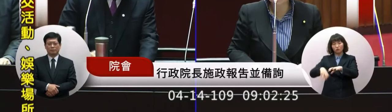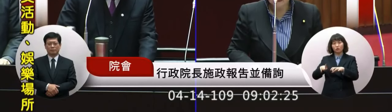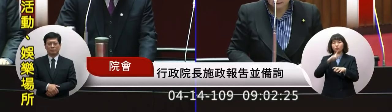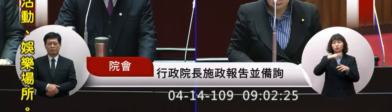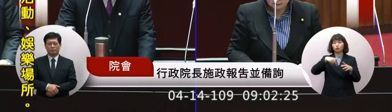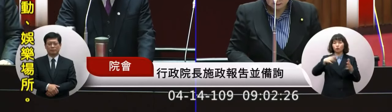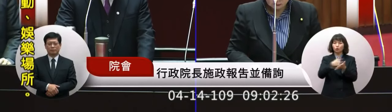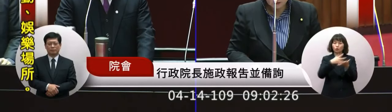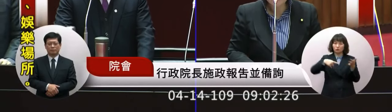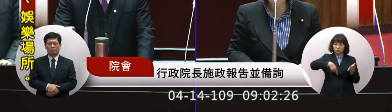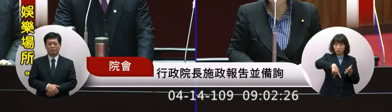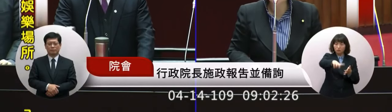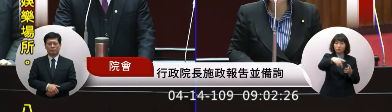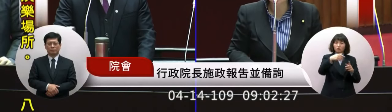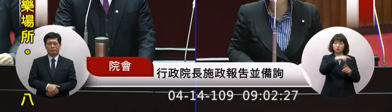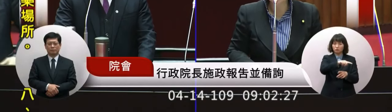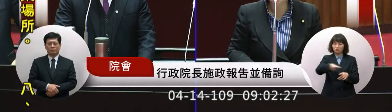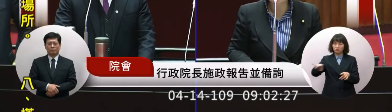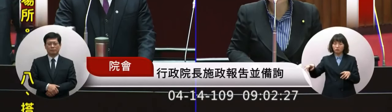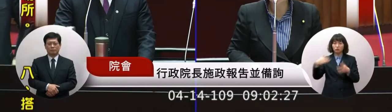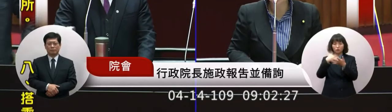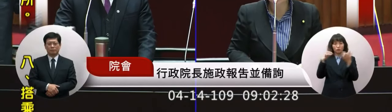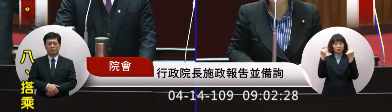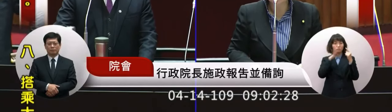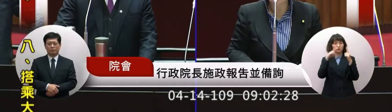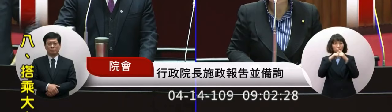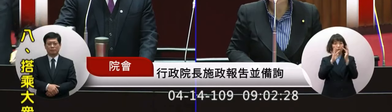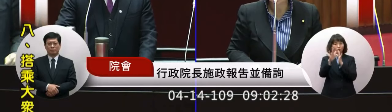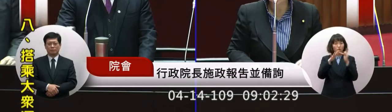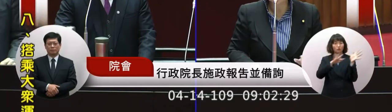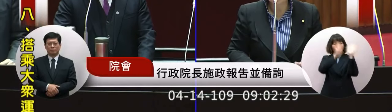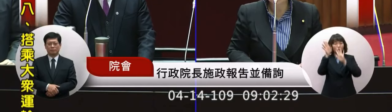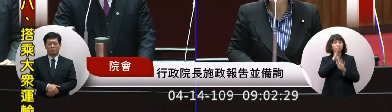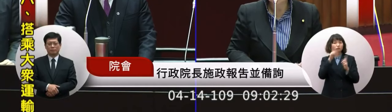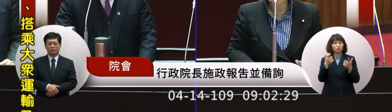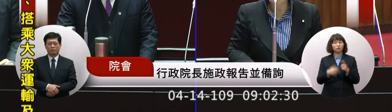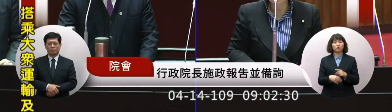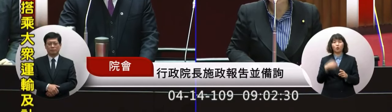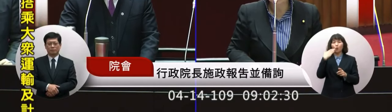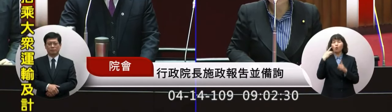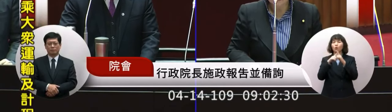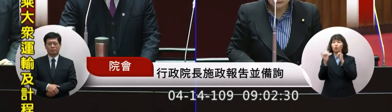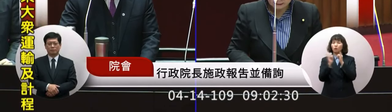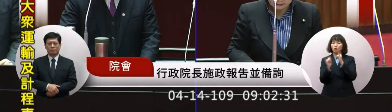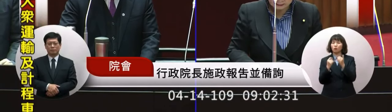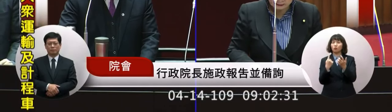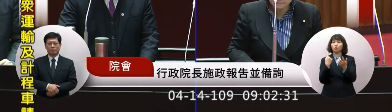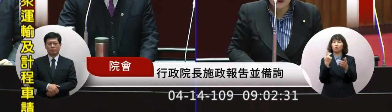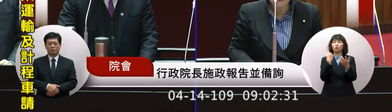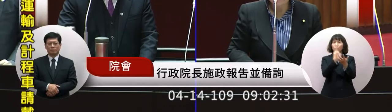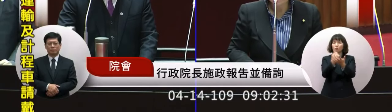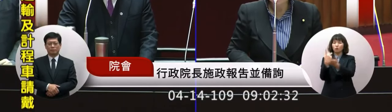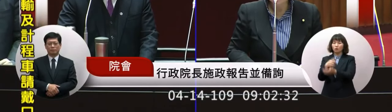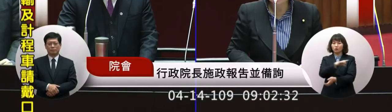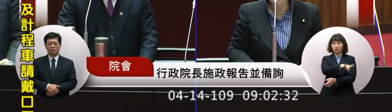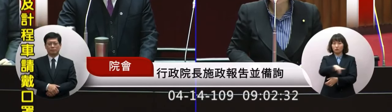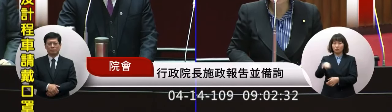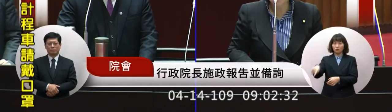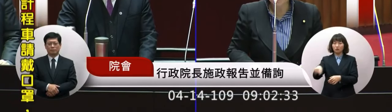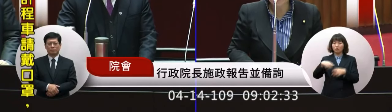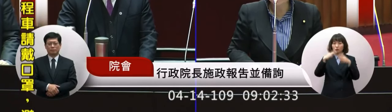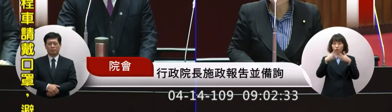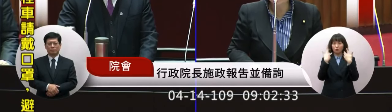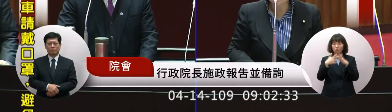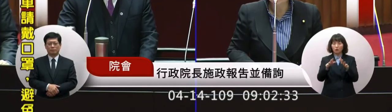服务区，算不算人潮拥挤的场所呢？如果民众有到那些地方，要